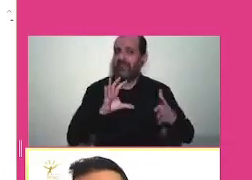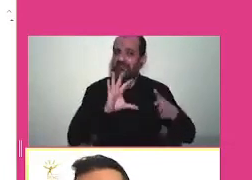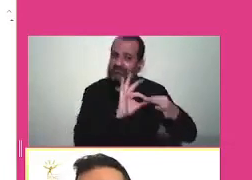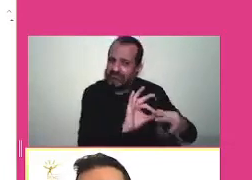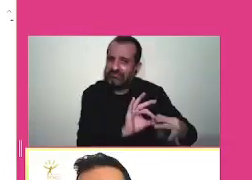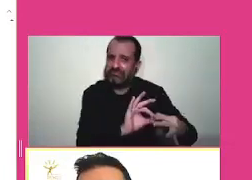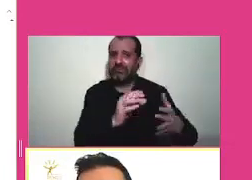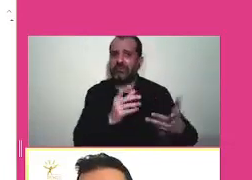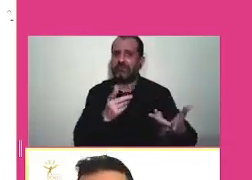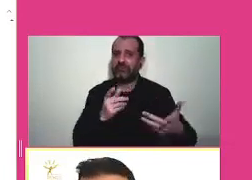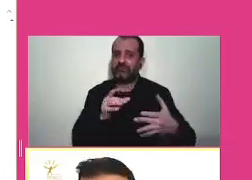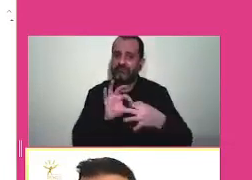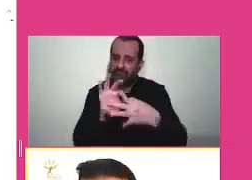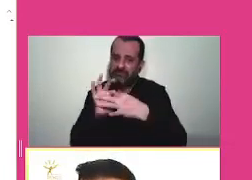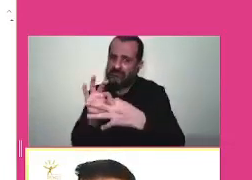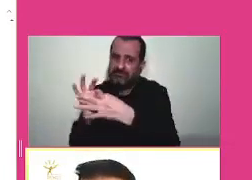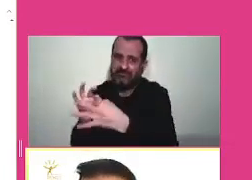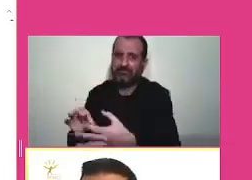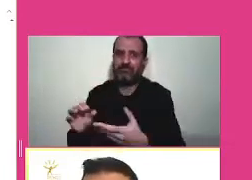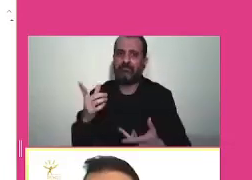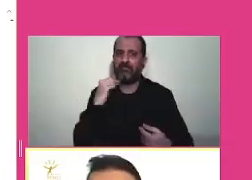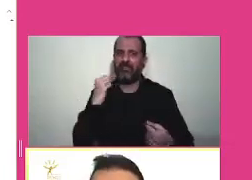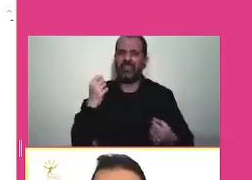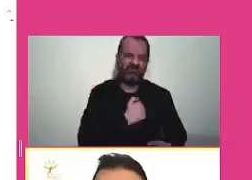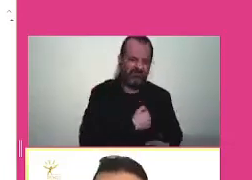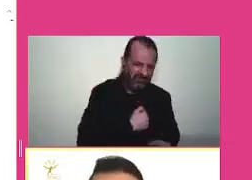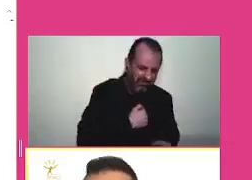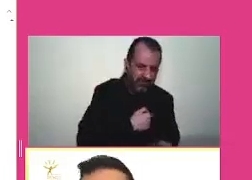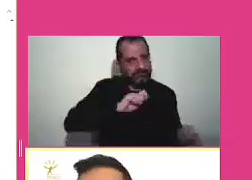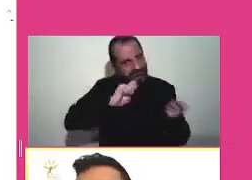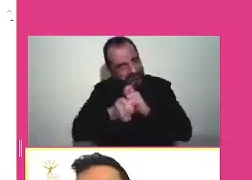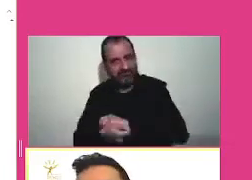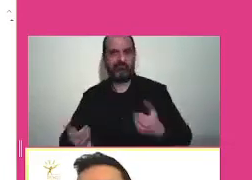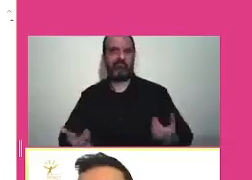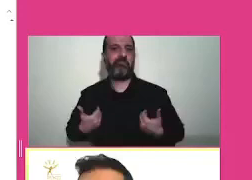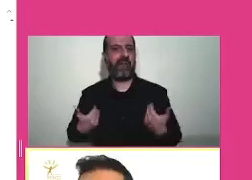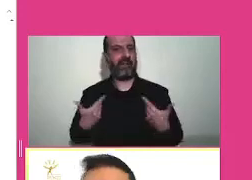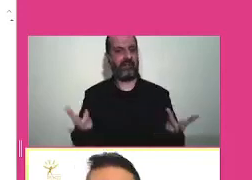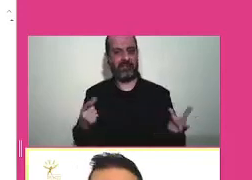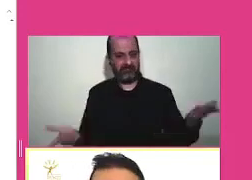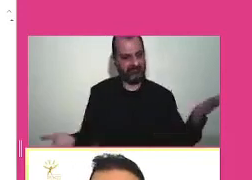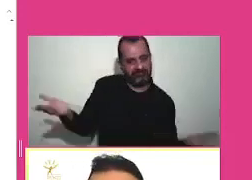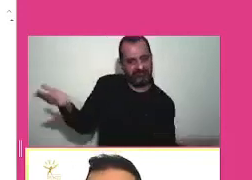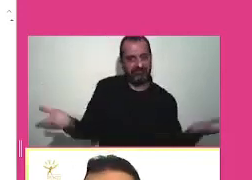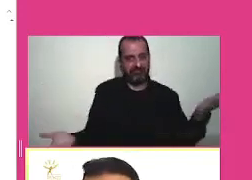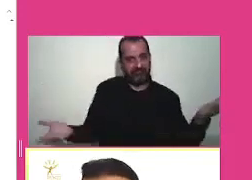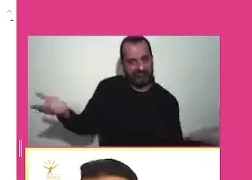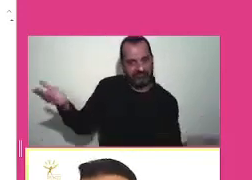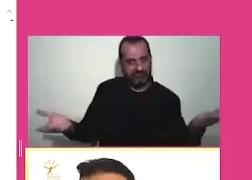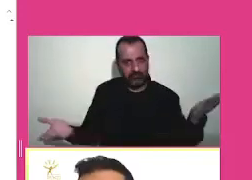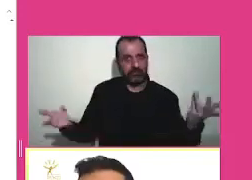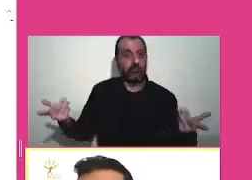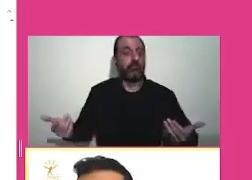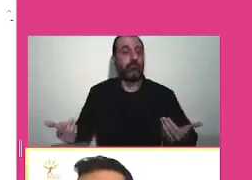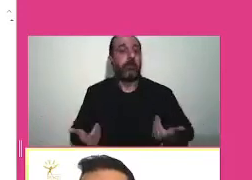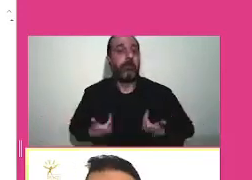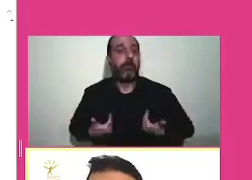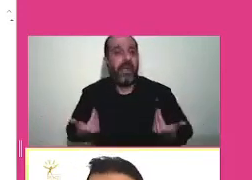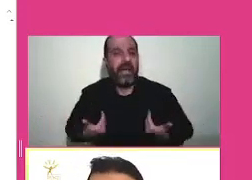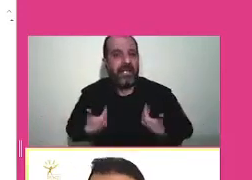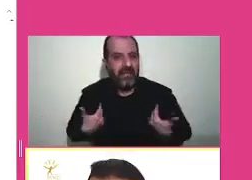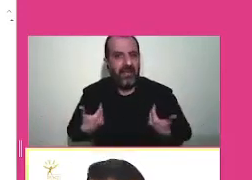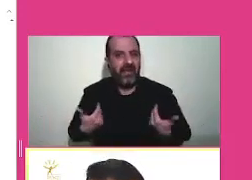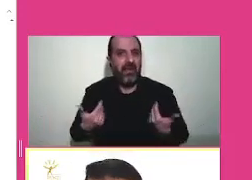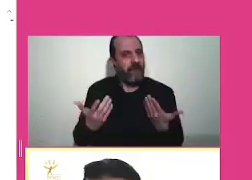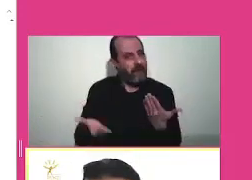βαθμό αντισταθμιστικά και να συμβάλλει να μειώσουμε όσο μπορούμε στην επίπτωση που έχει